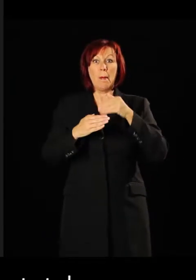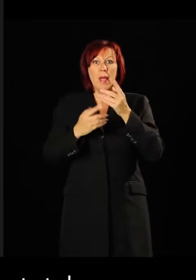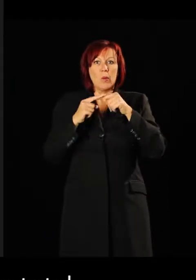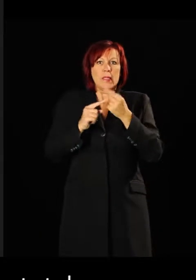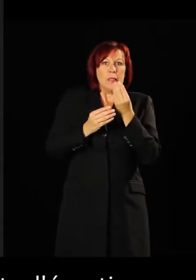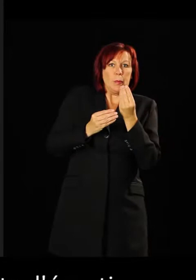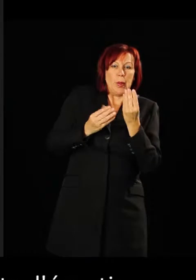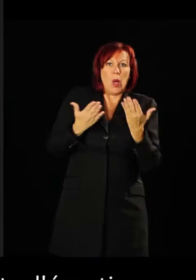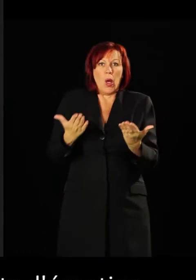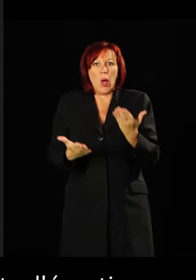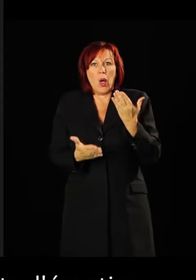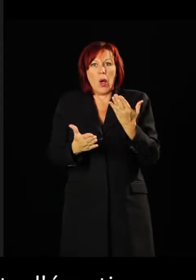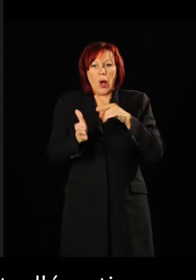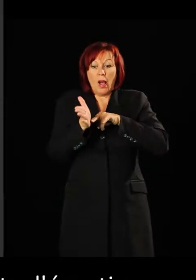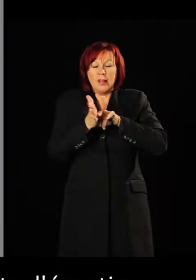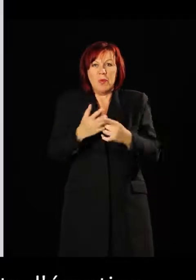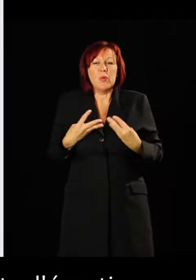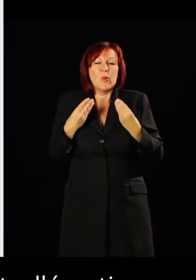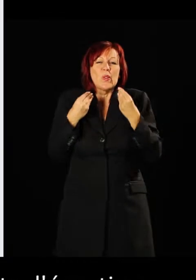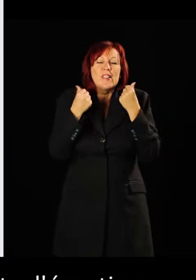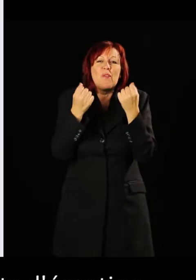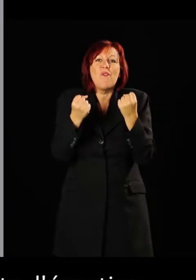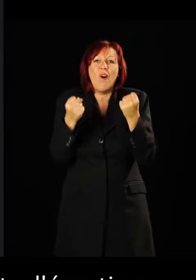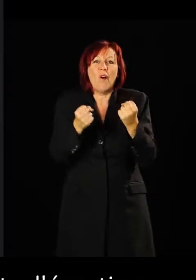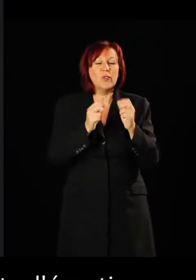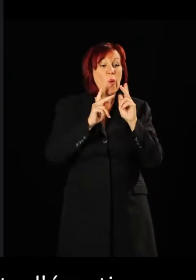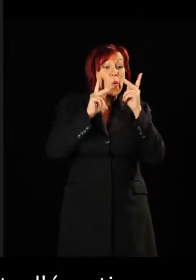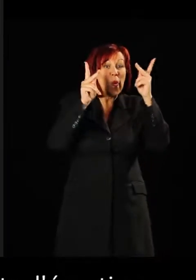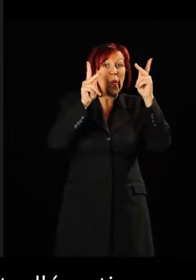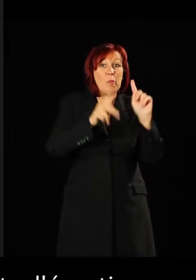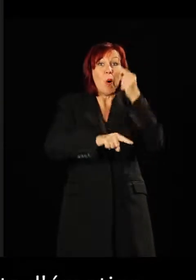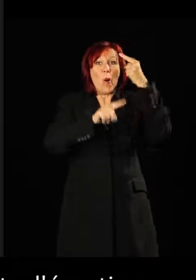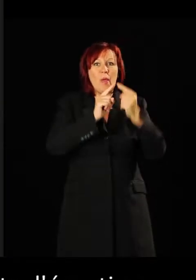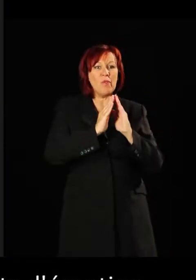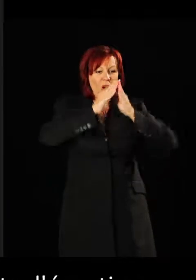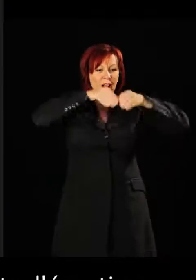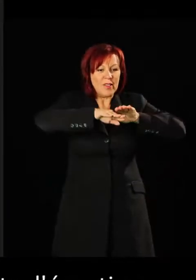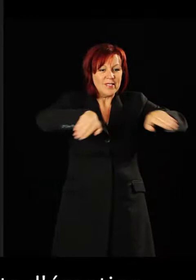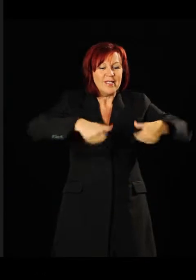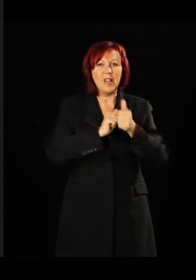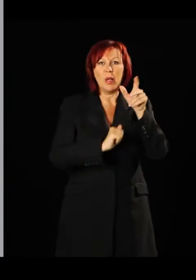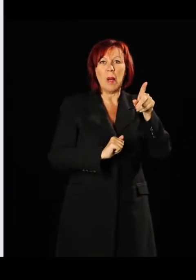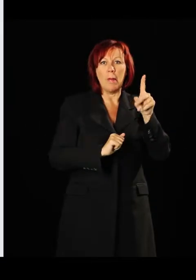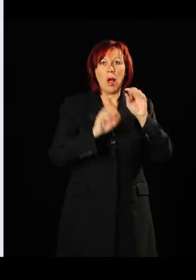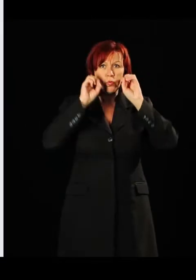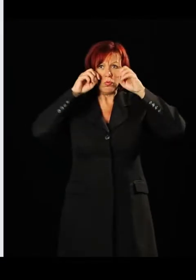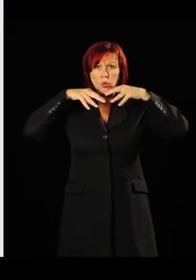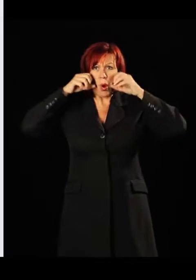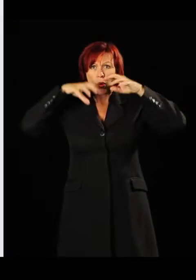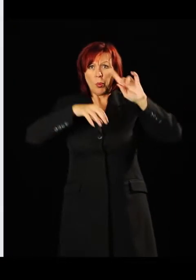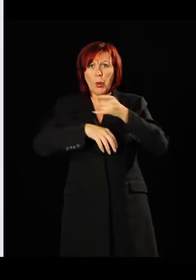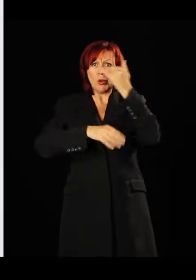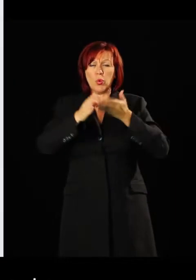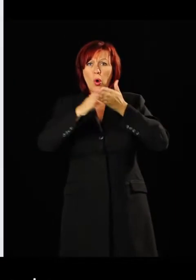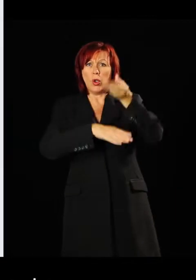la panique. Et le début des sensations fortes, les hurlements d'émotion à la première baignade avec papa, les sanglots le premier jour